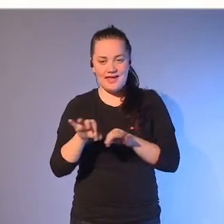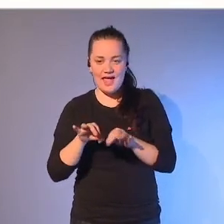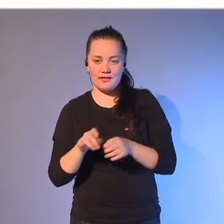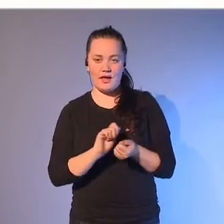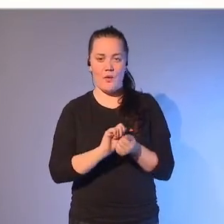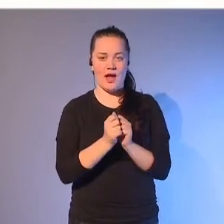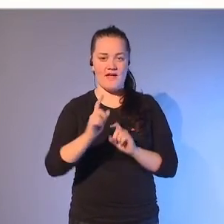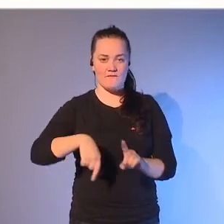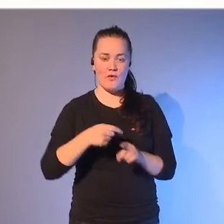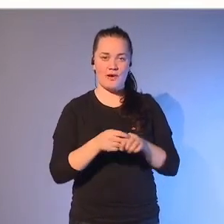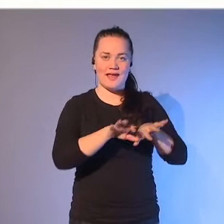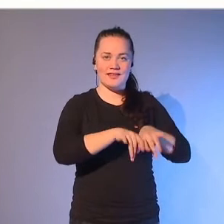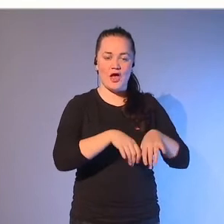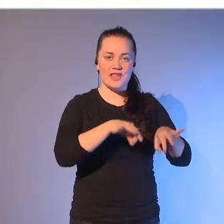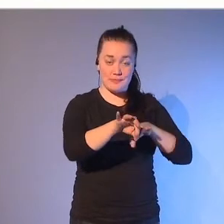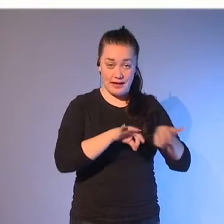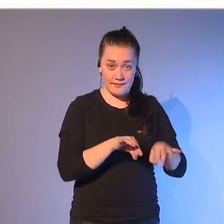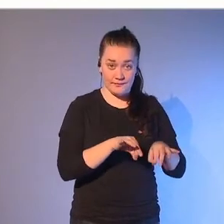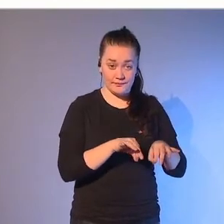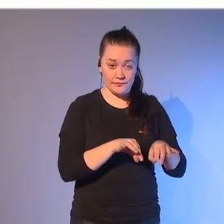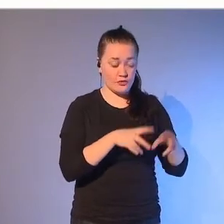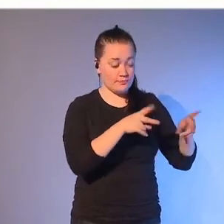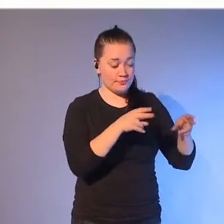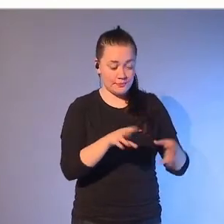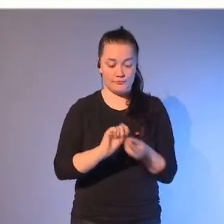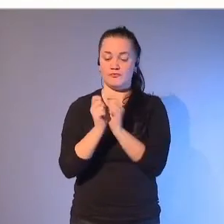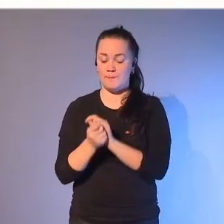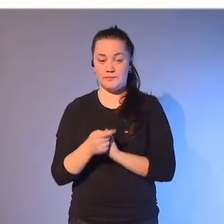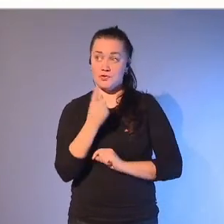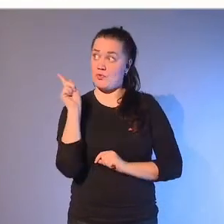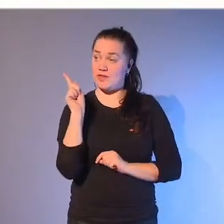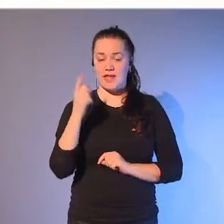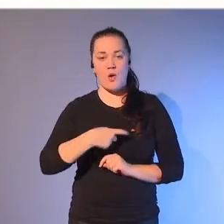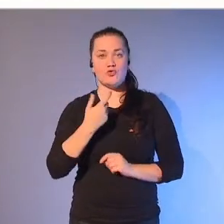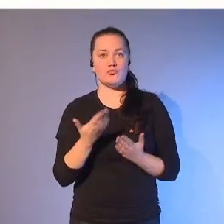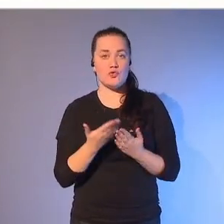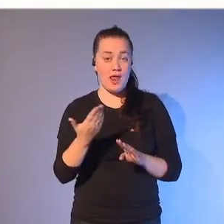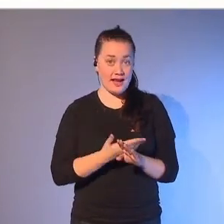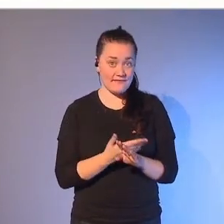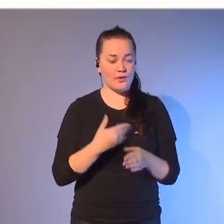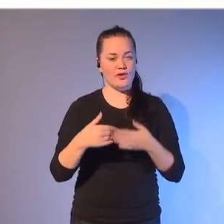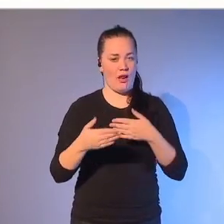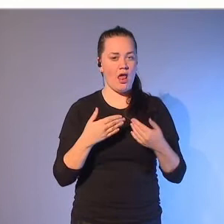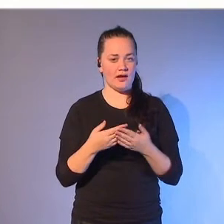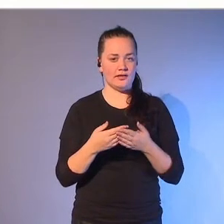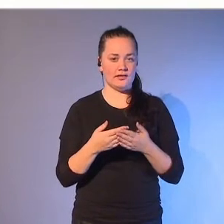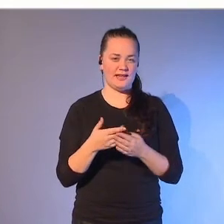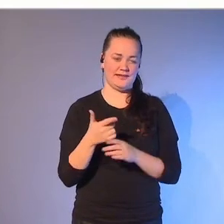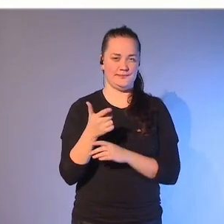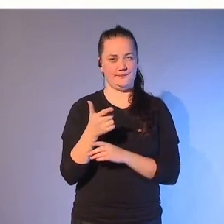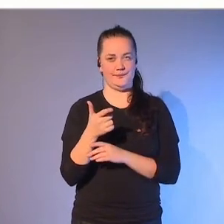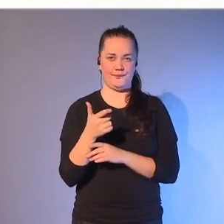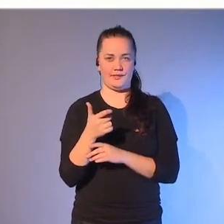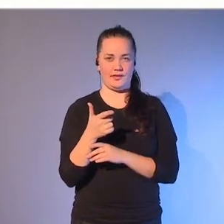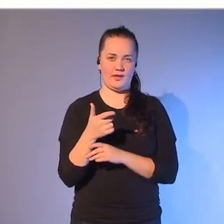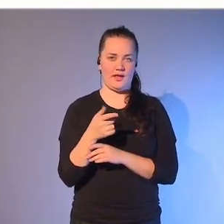reformulere dataspill. Så det her er da ungdomsskoleelever som lager et fjernsynsprogram i